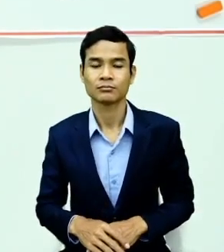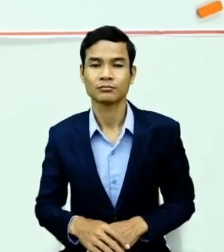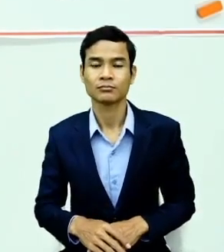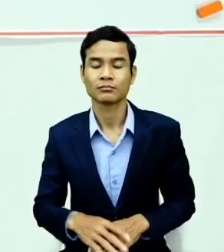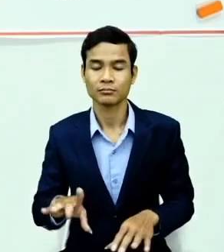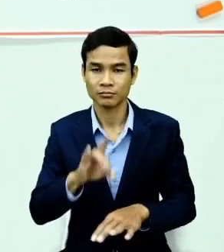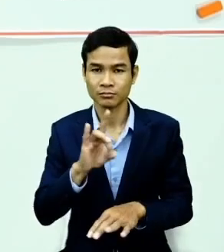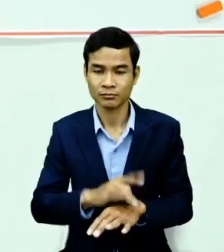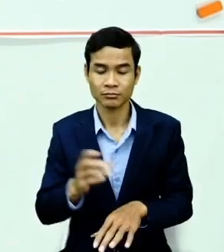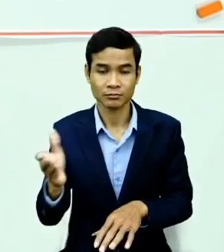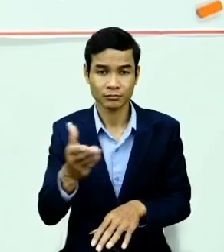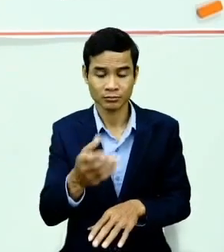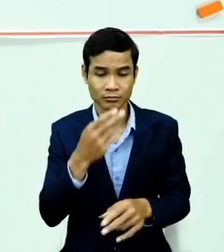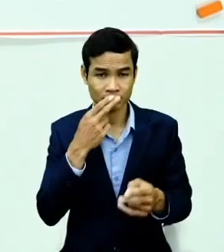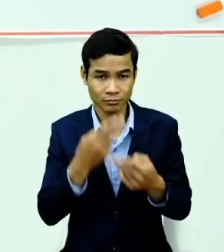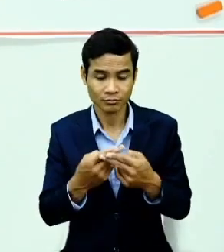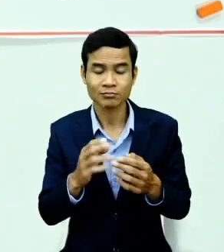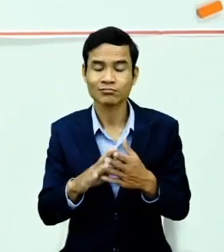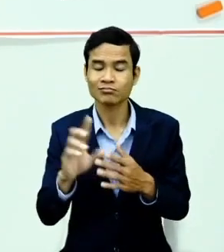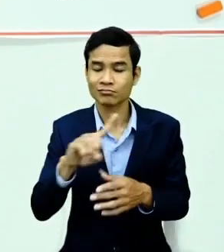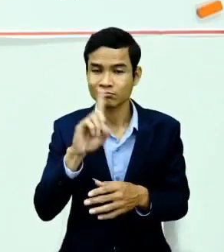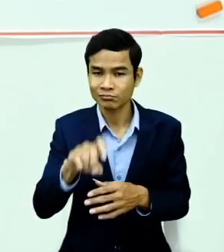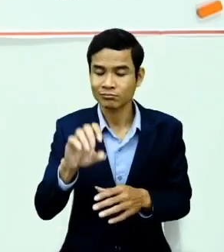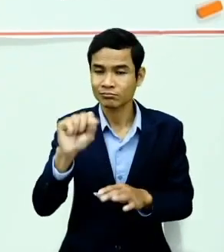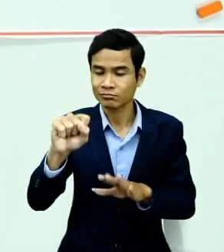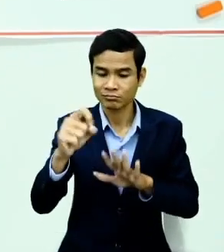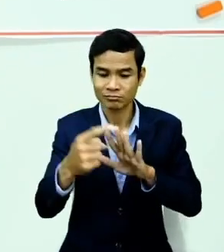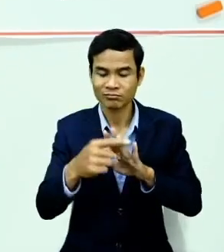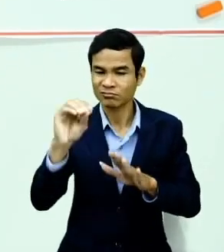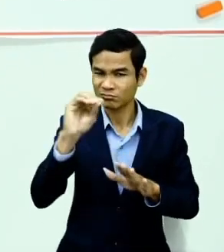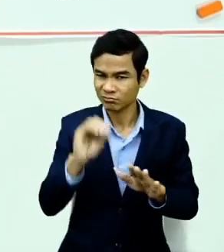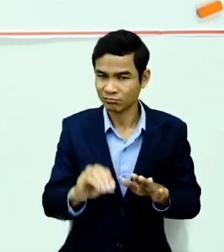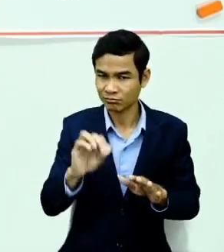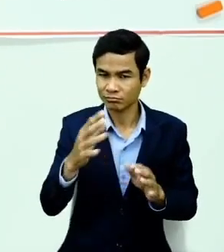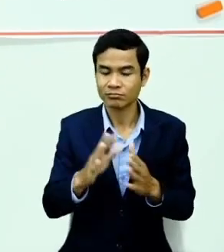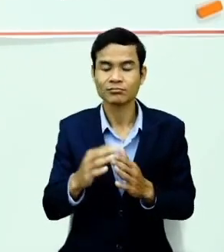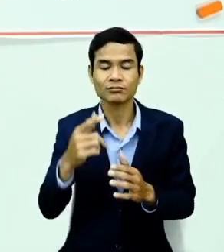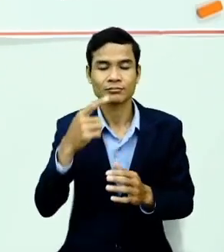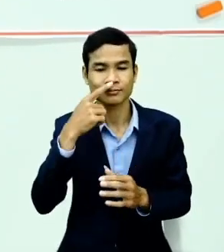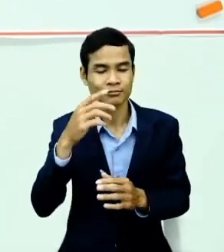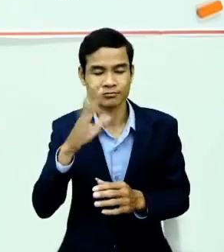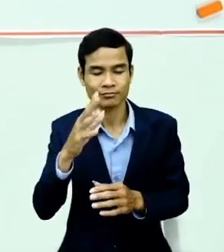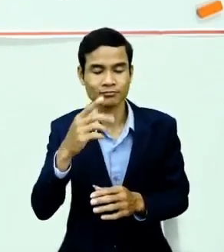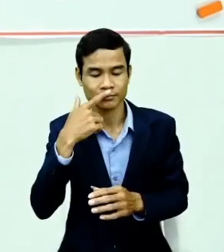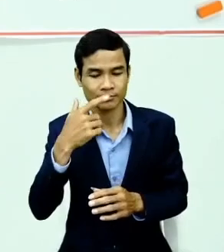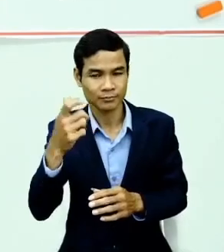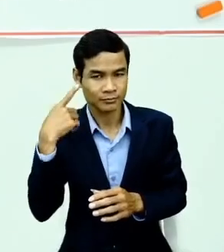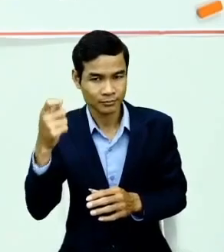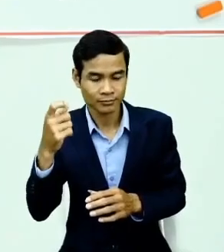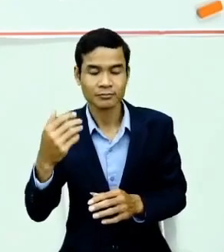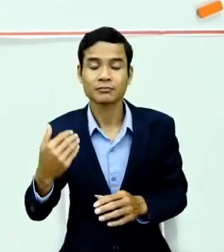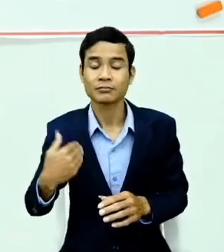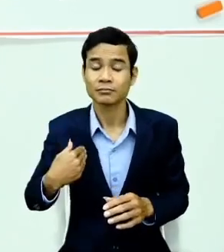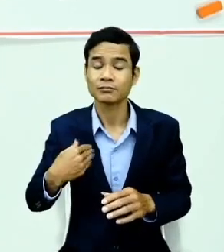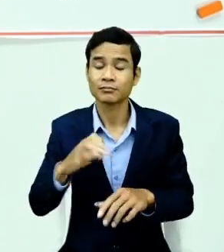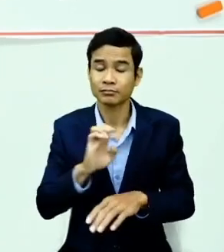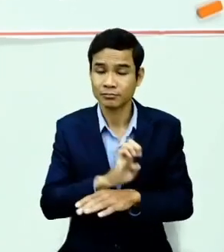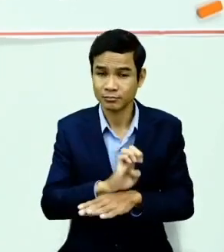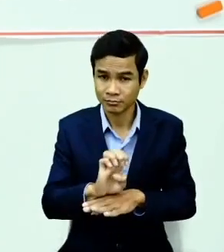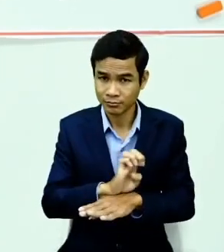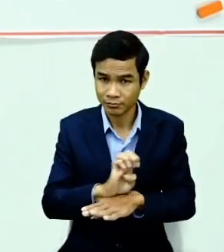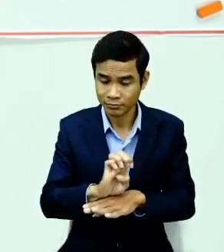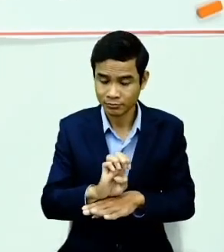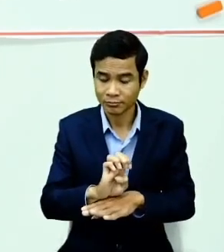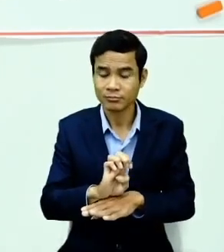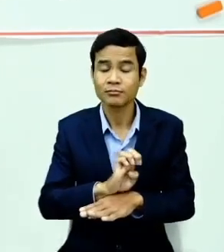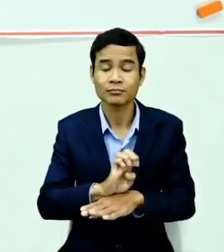về để con trái còn đặt biệt tà mà tên á đặt bốc mai miền phía đẹp kết chà cả lại thừa vậy nếu cứ chùm nốt đó chùm lại là